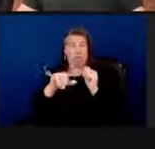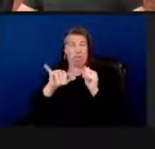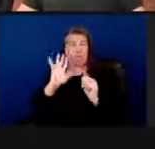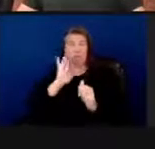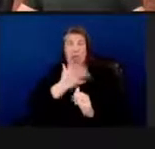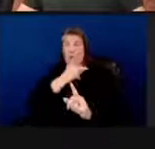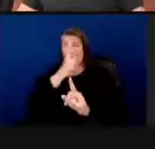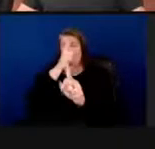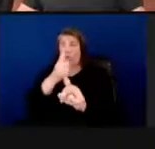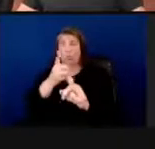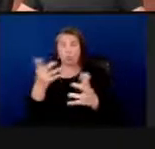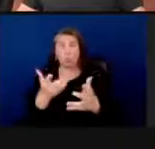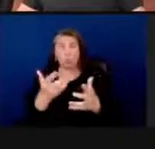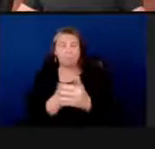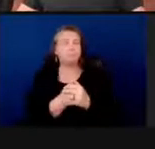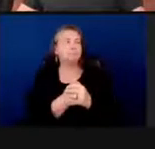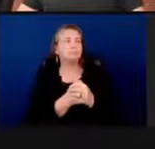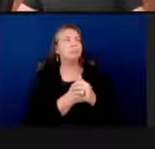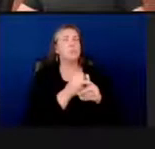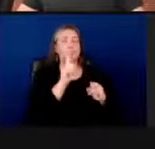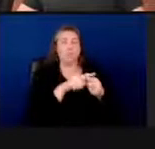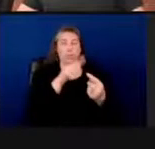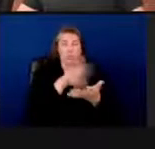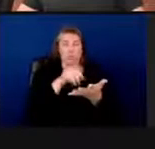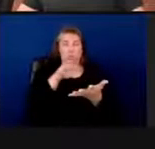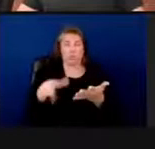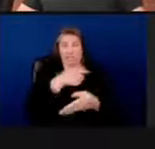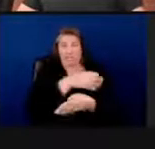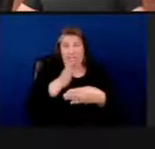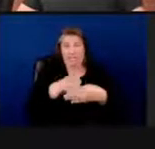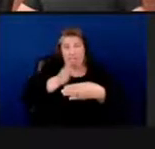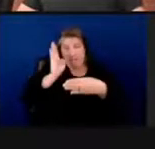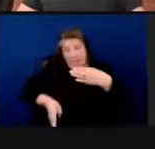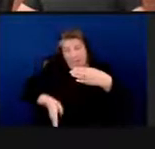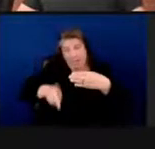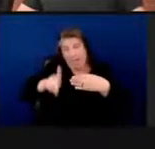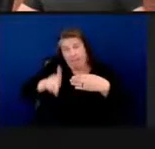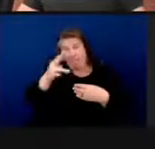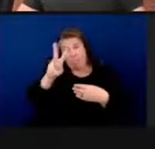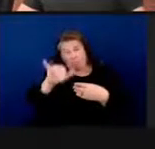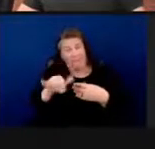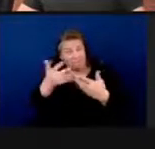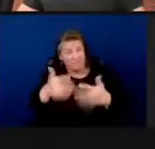Kwa hivyo lengo letu ni kuhakikisha kuwa